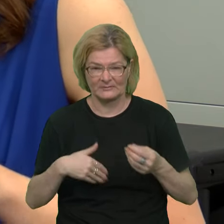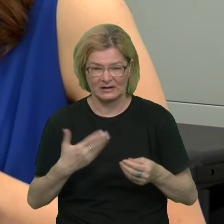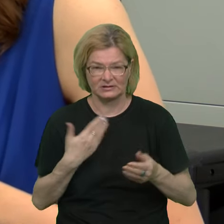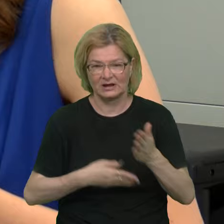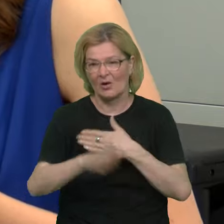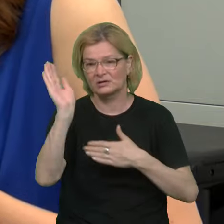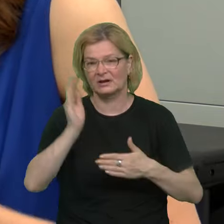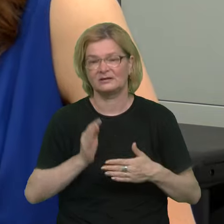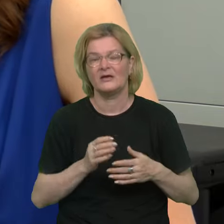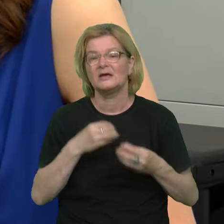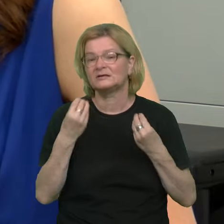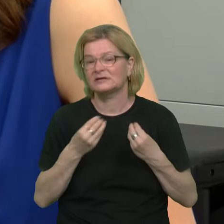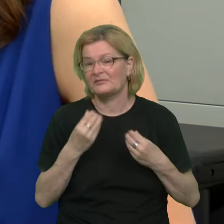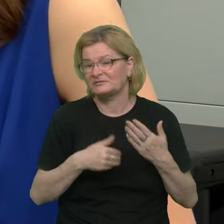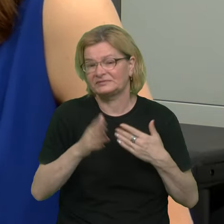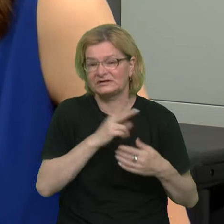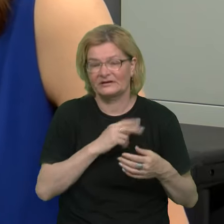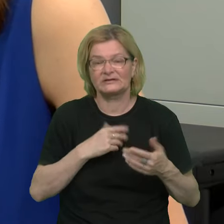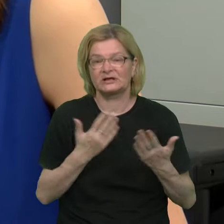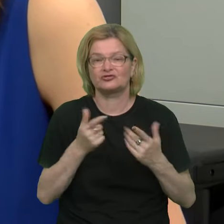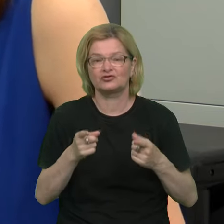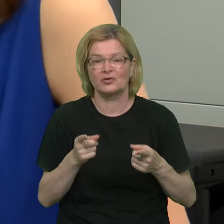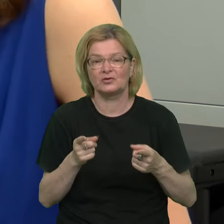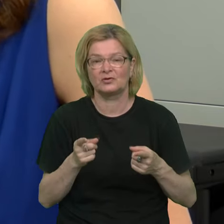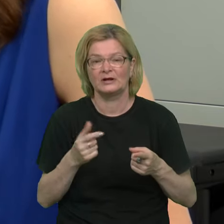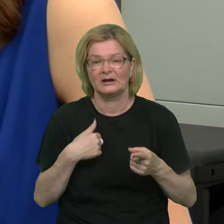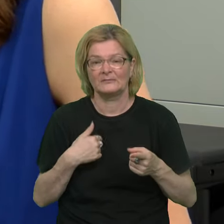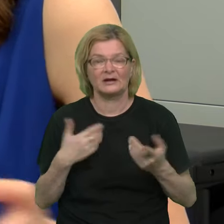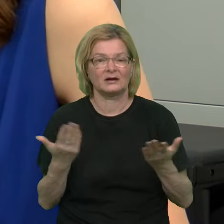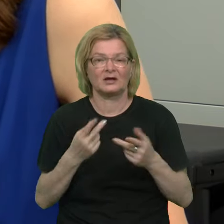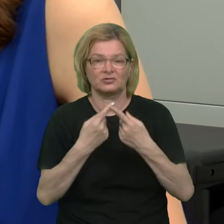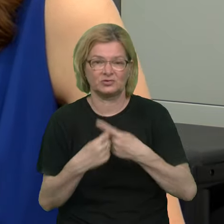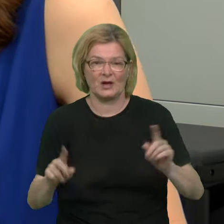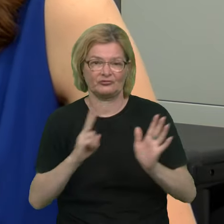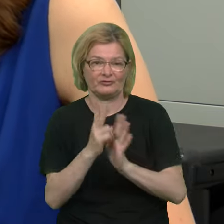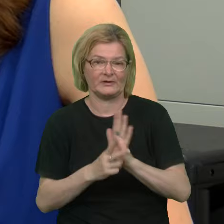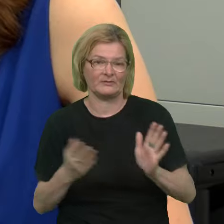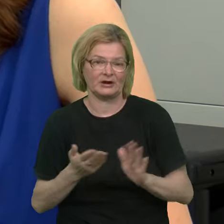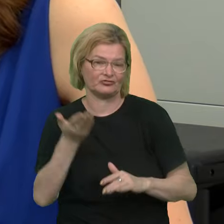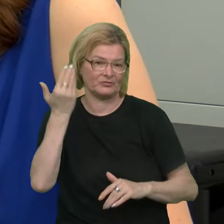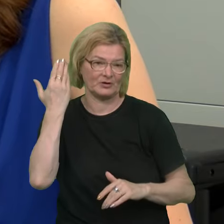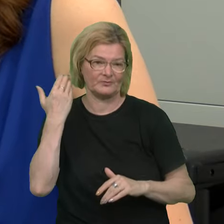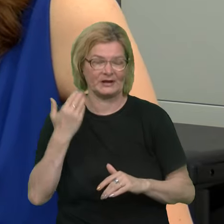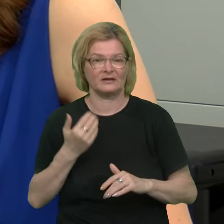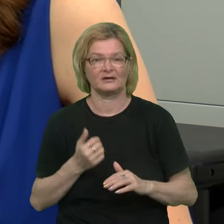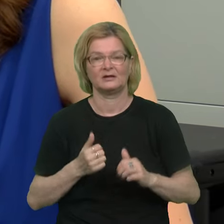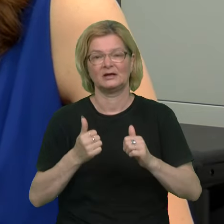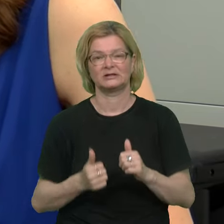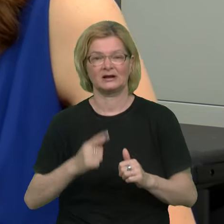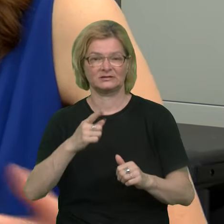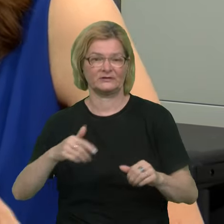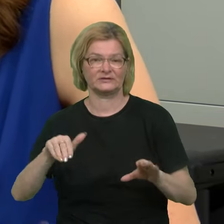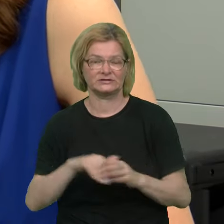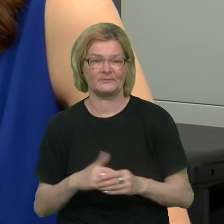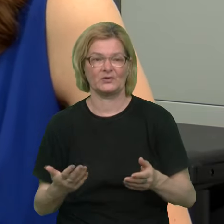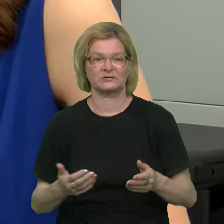stalno savjetujem mladima da idu odavde. Savjetujem to iz razloga zato što je ovo nekako drugačije vrijeme nego što je bilo prije.